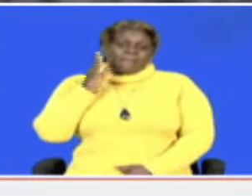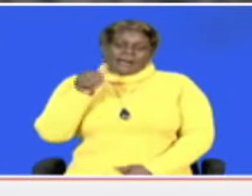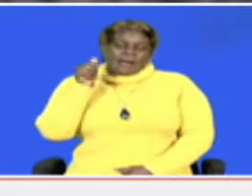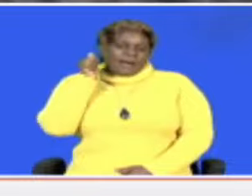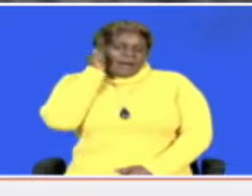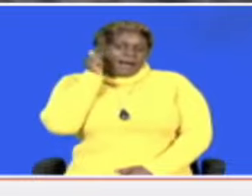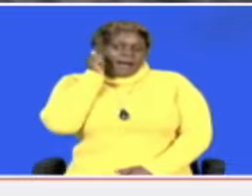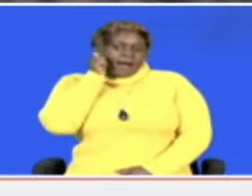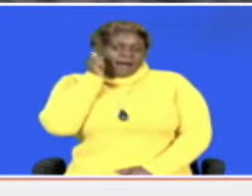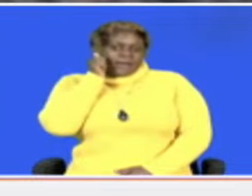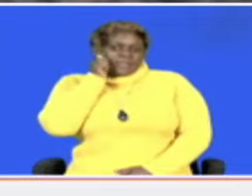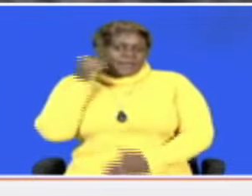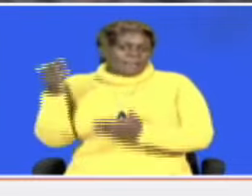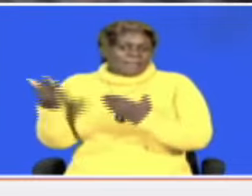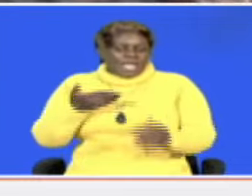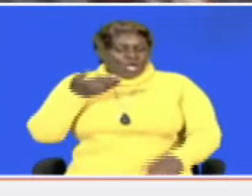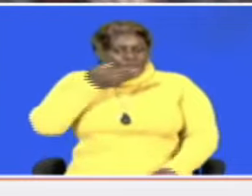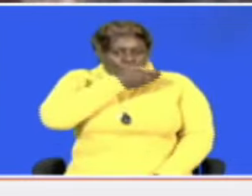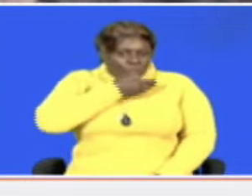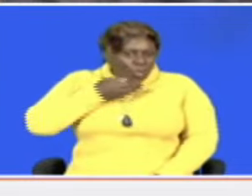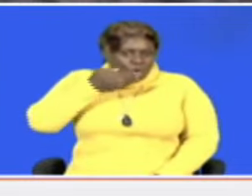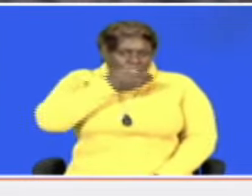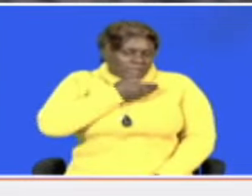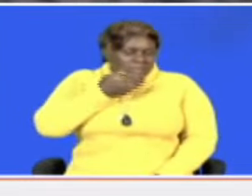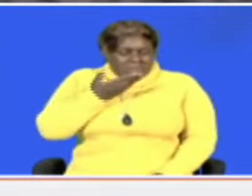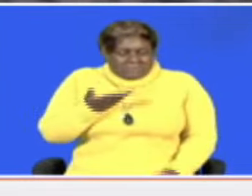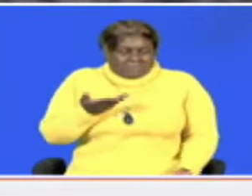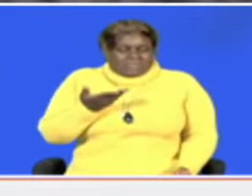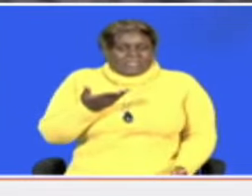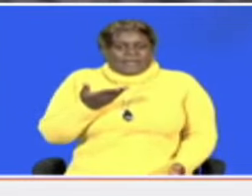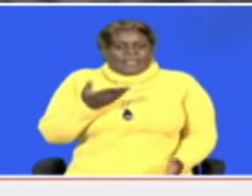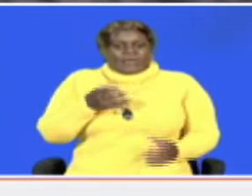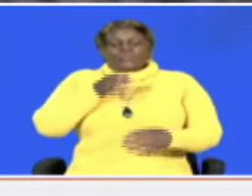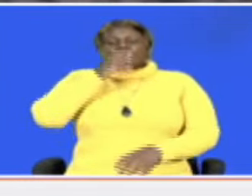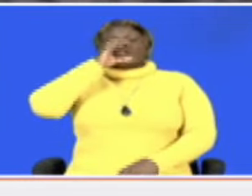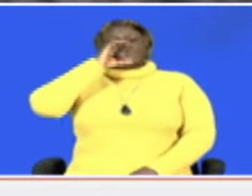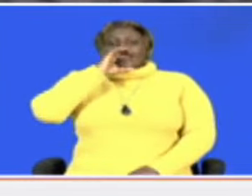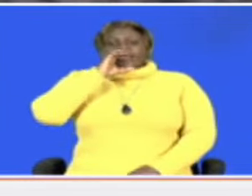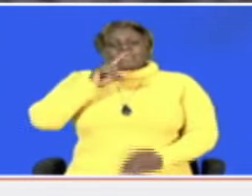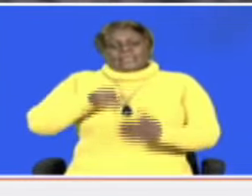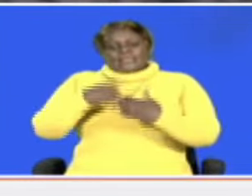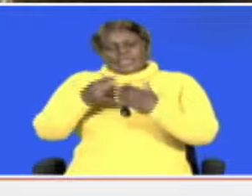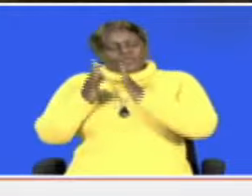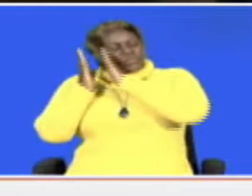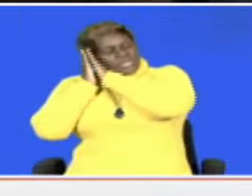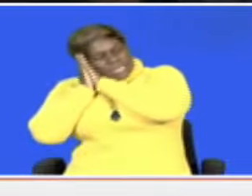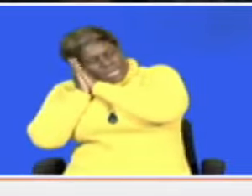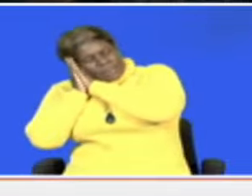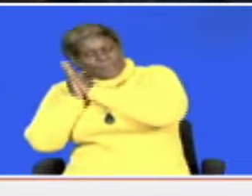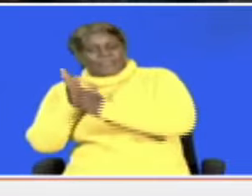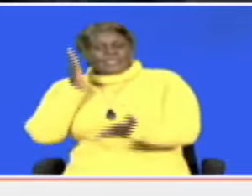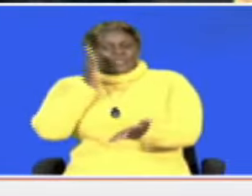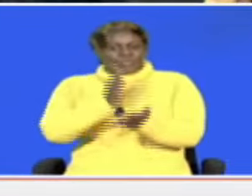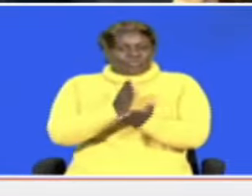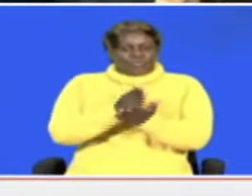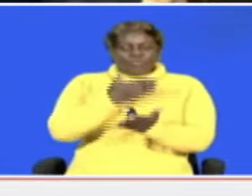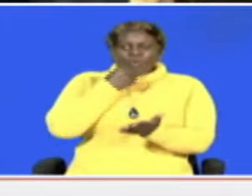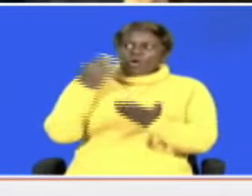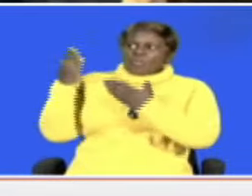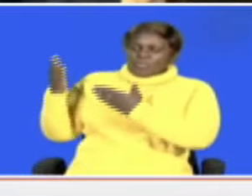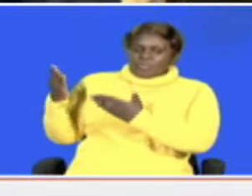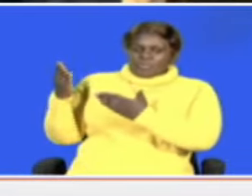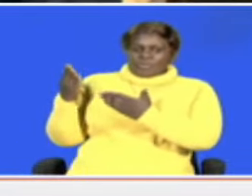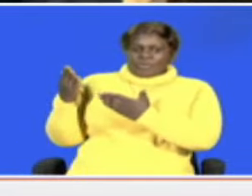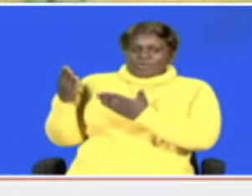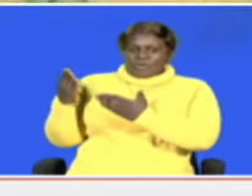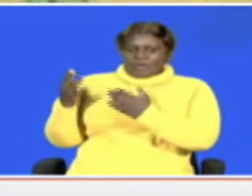yetu anatafuta gisa anaweza leta hiyo uji tu tukunywa alafu ndo tulale. Licha ya kijana huyu kutokea